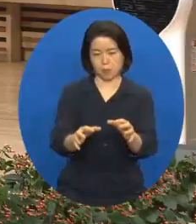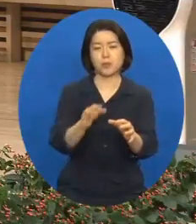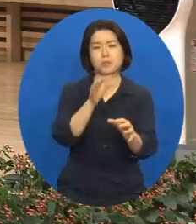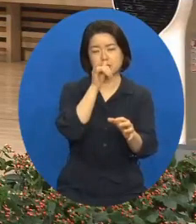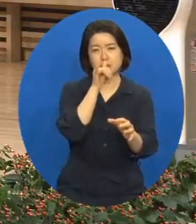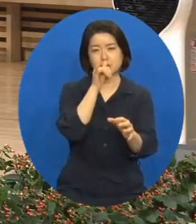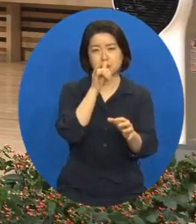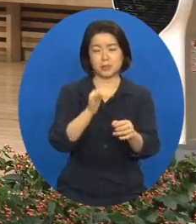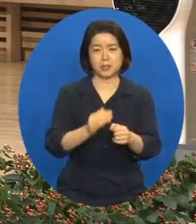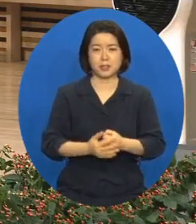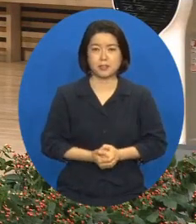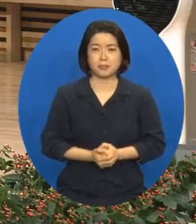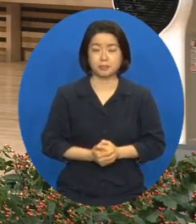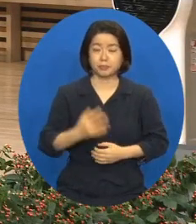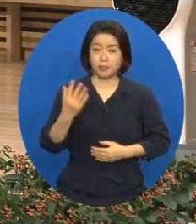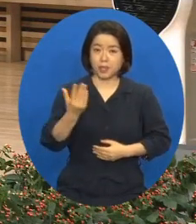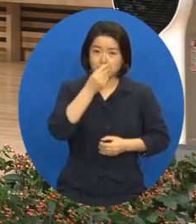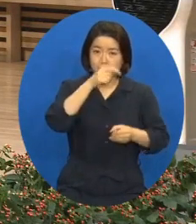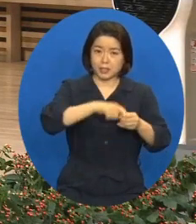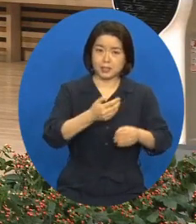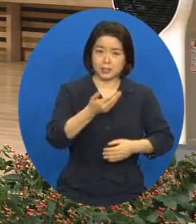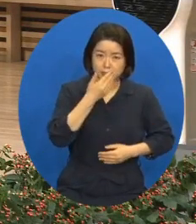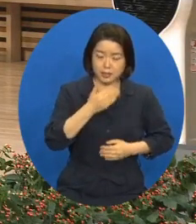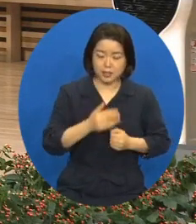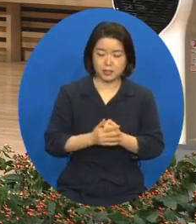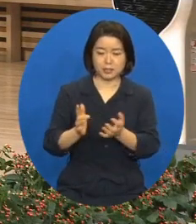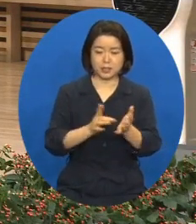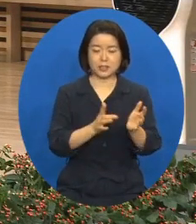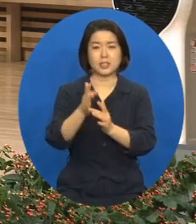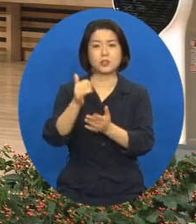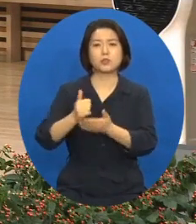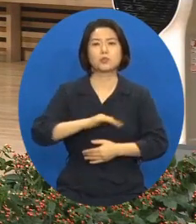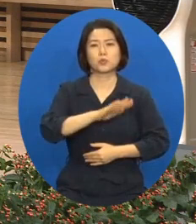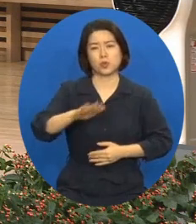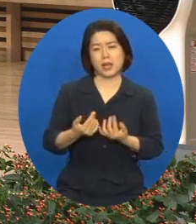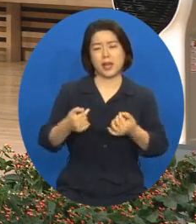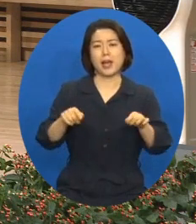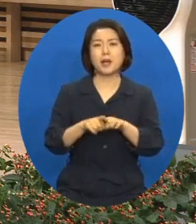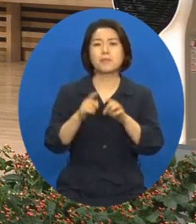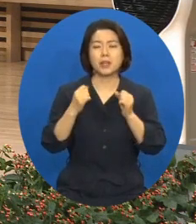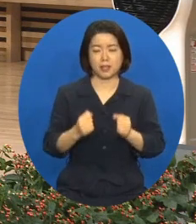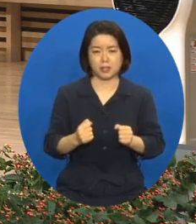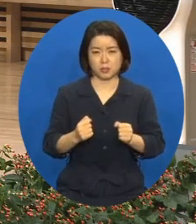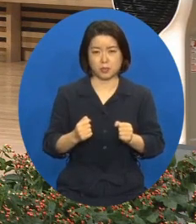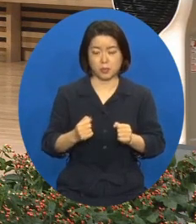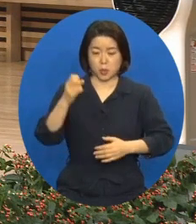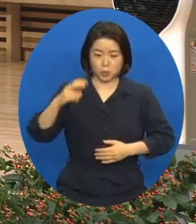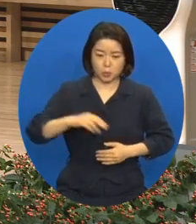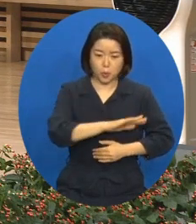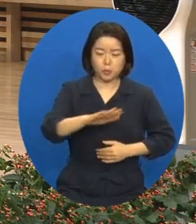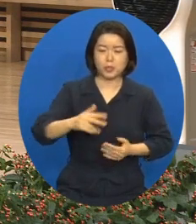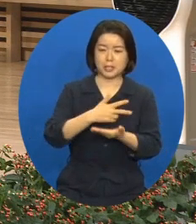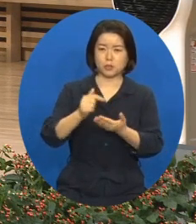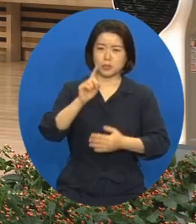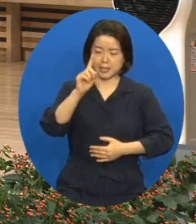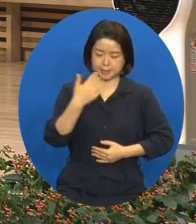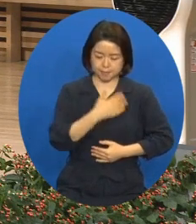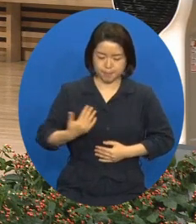뜻입니다. 성찬은 예수님이 우리와 함께 계시고 그리고 우리가 주님과 한 몸이